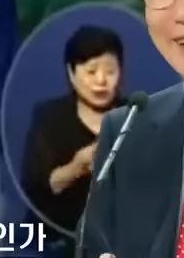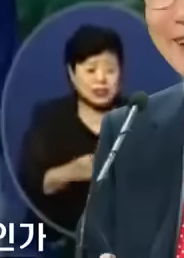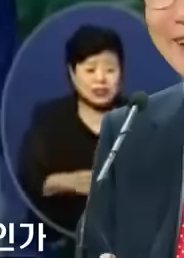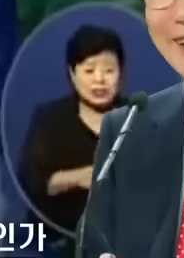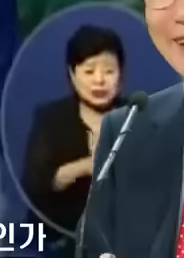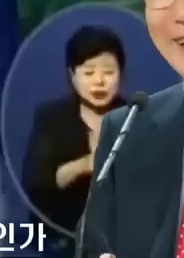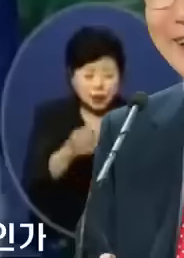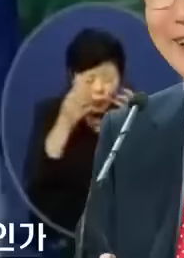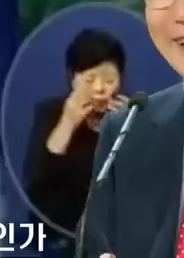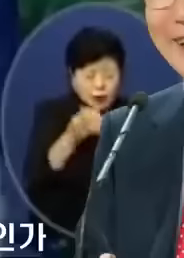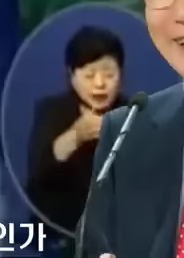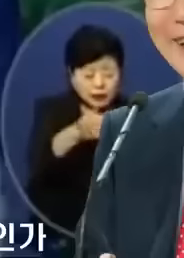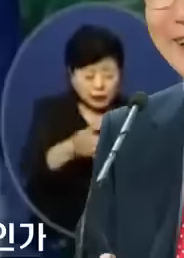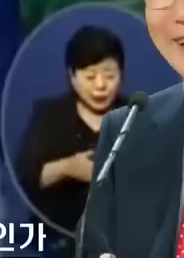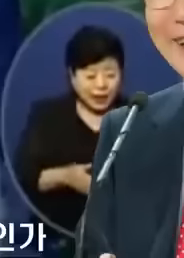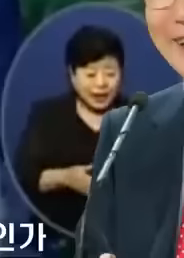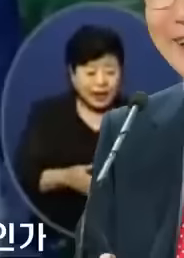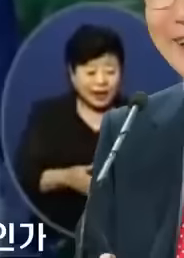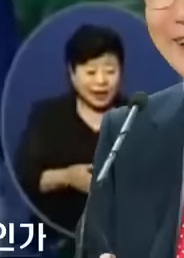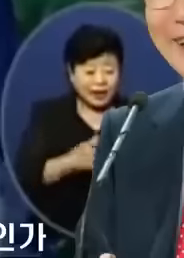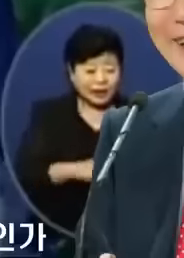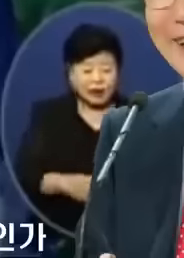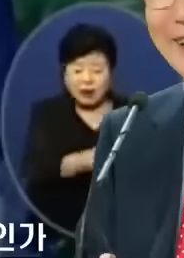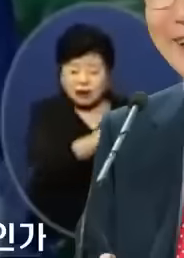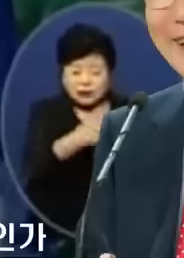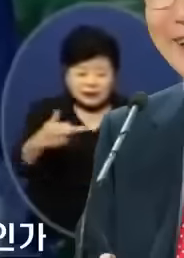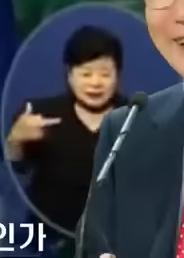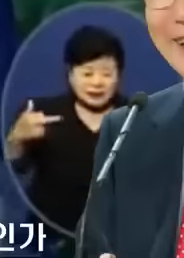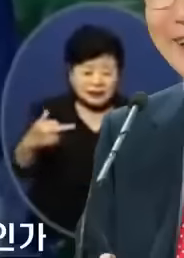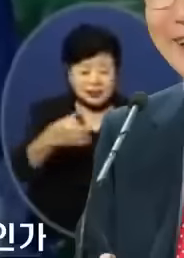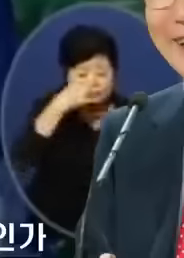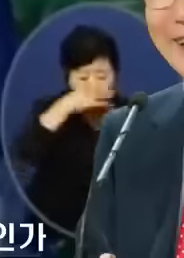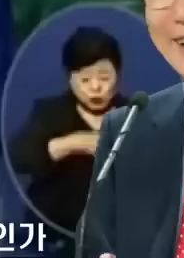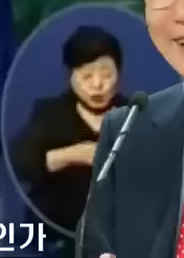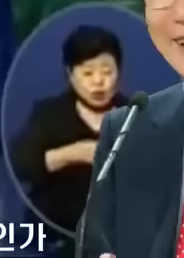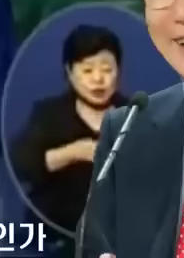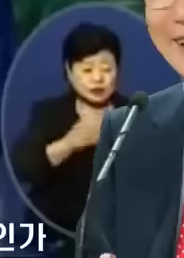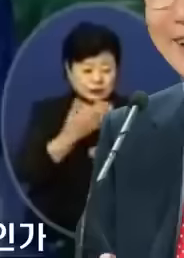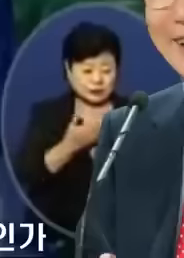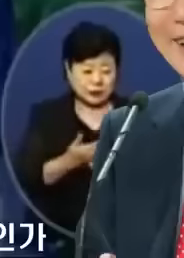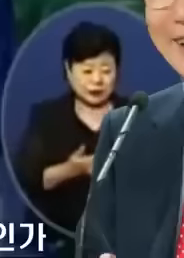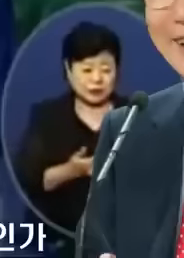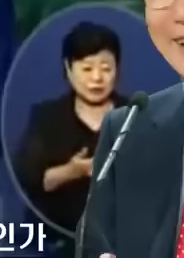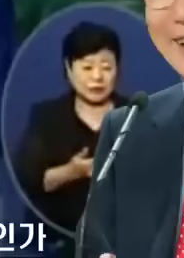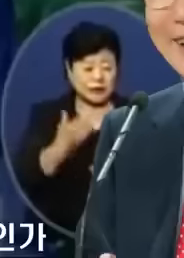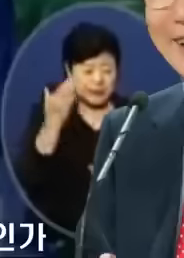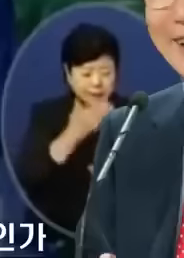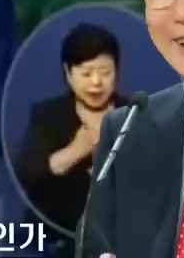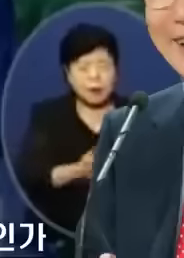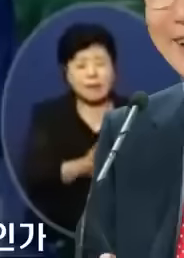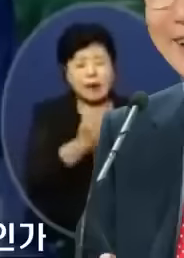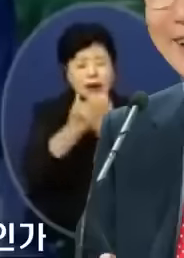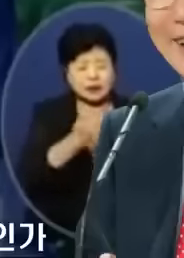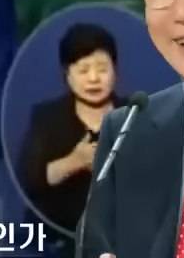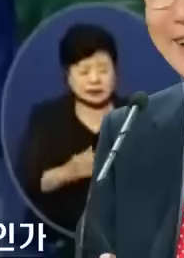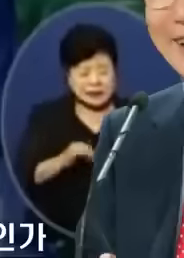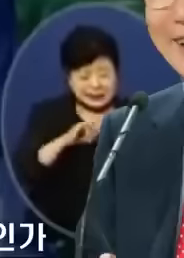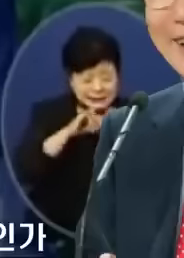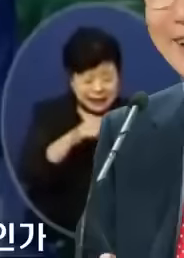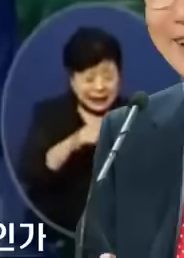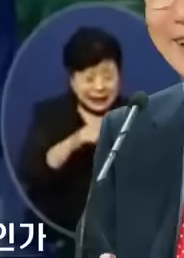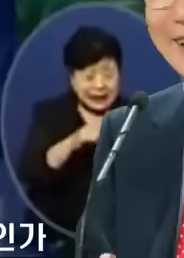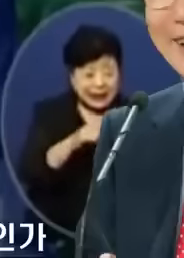것은 고난을 통하여 오히려 더 큰 유익을 가져오고 더 맑고 밝고 환한